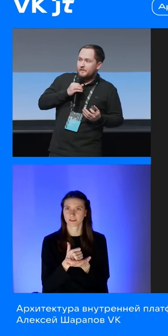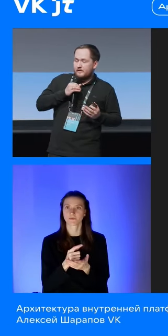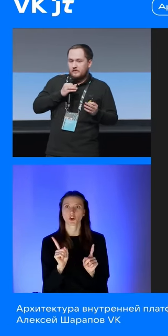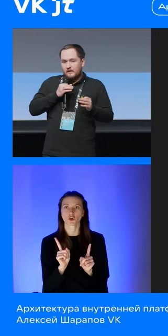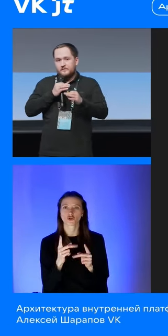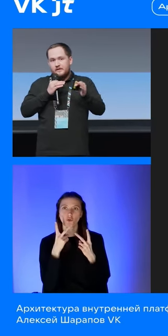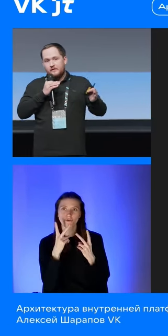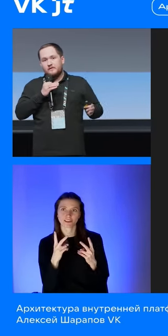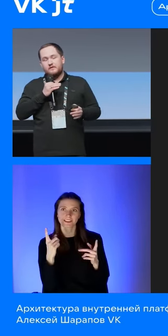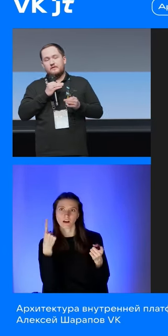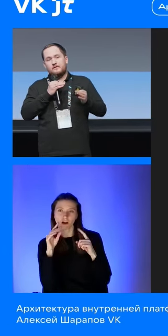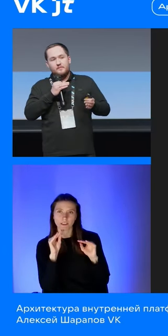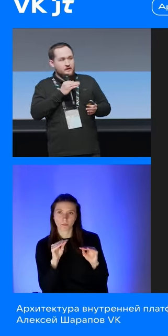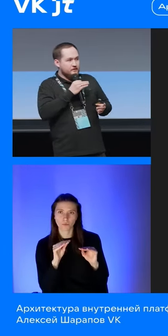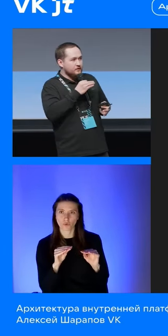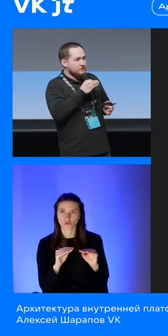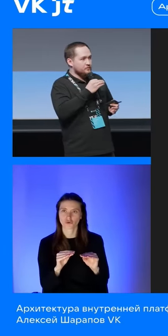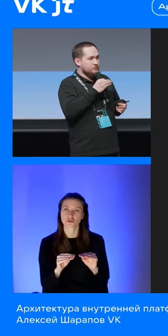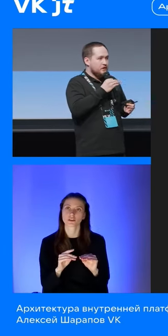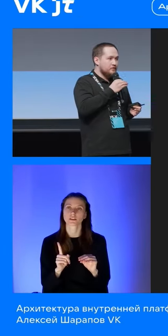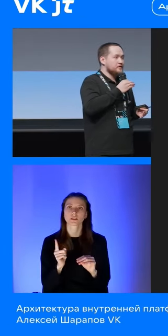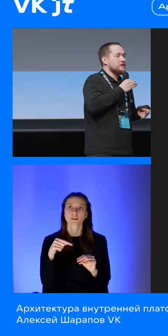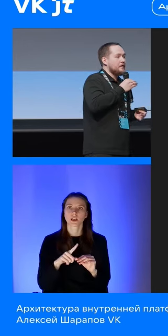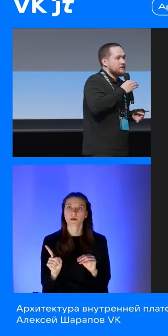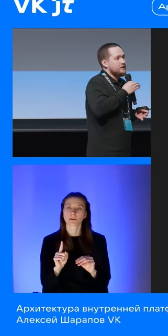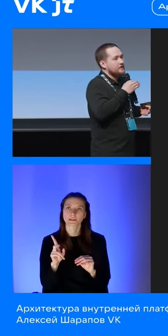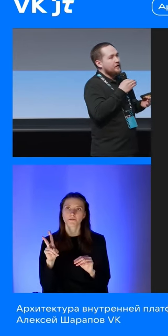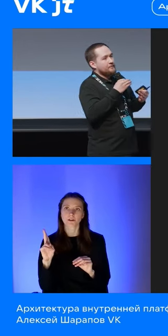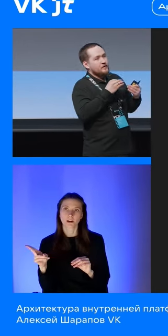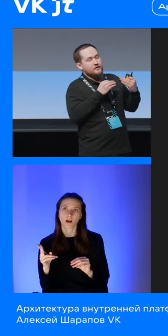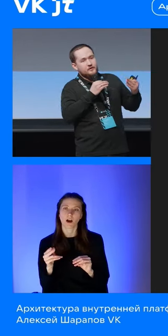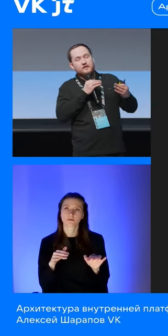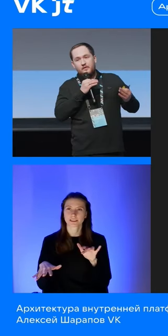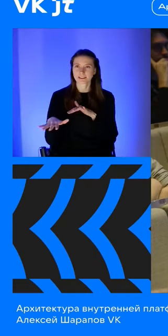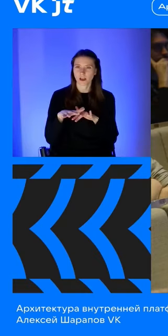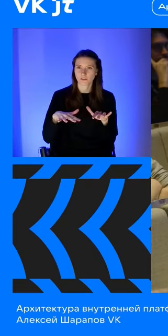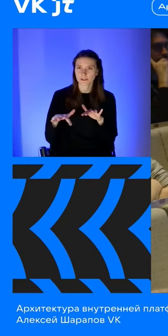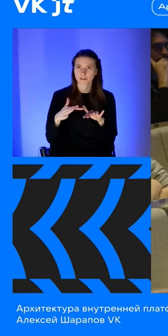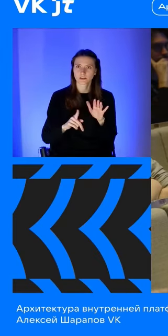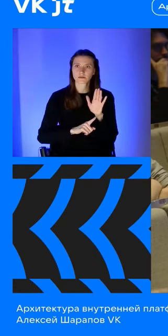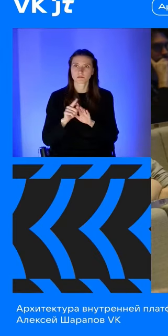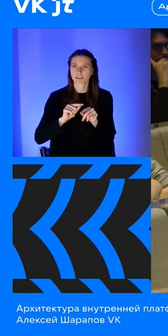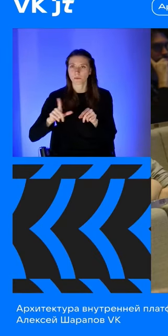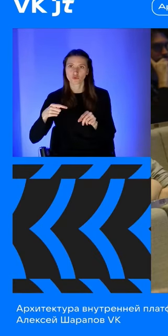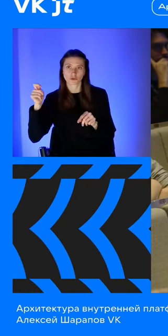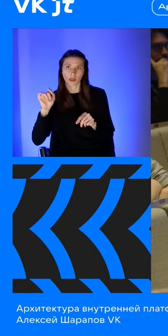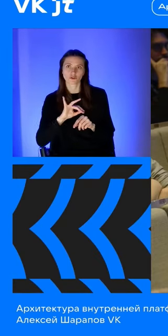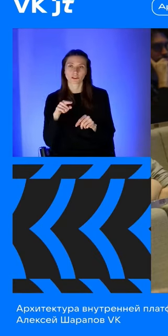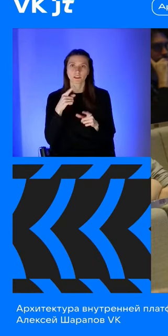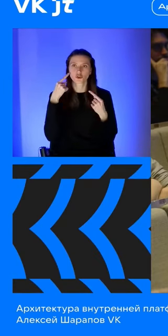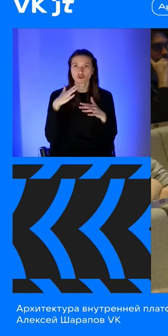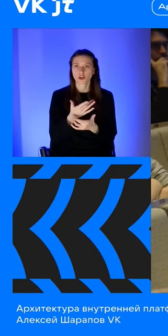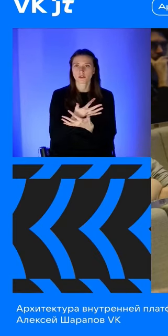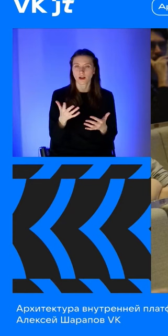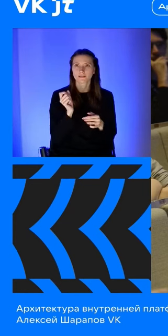видят там где их микросервисы запускаются и там где они решает определённые задачи Вот вспомогательных